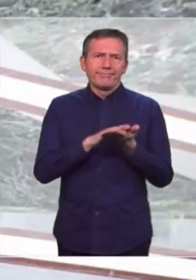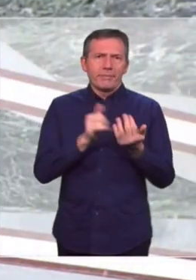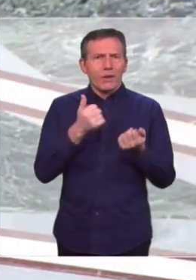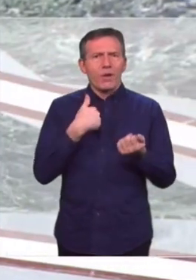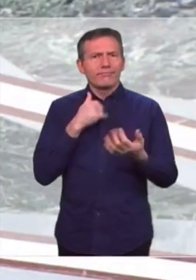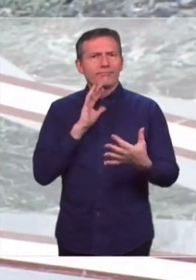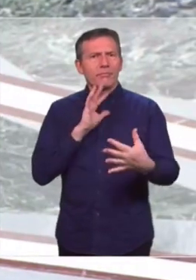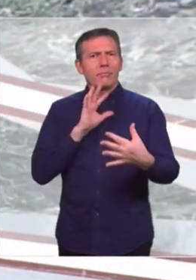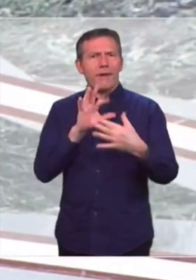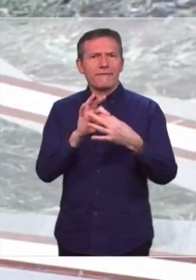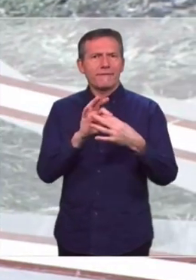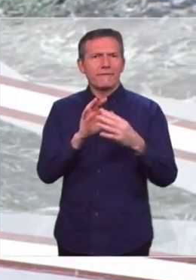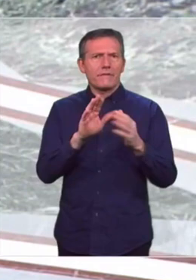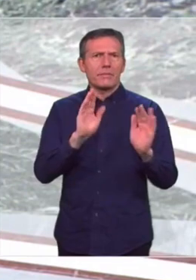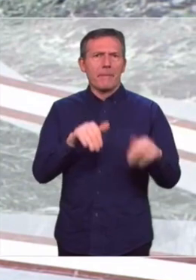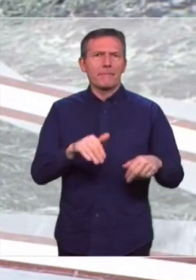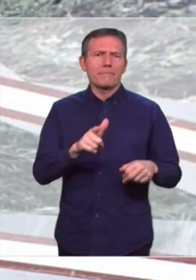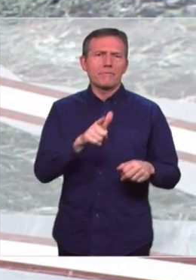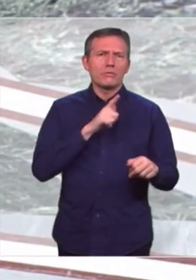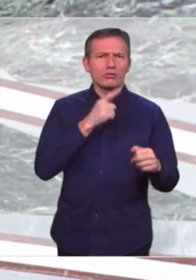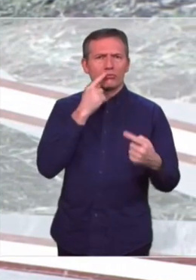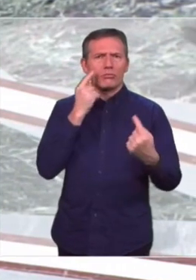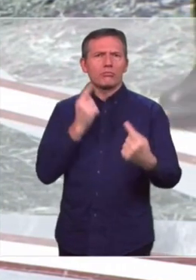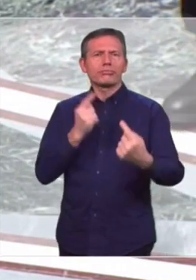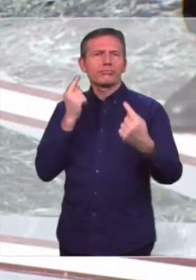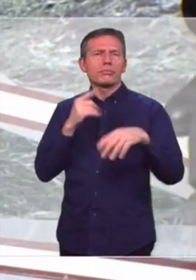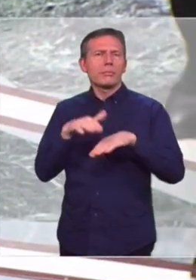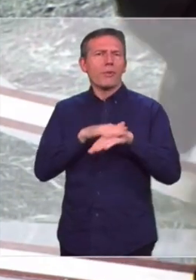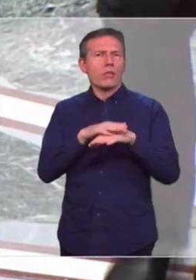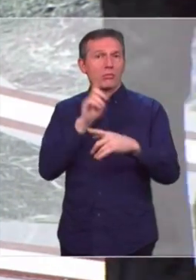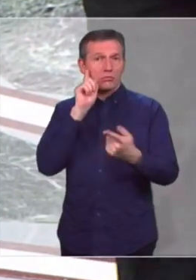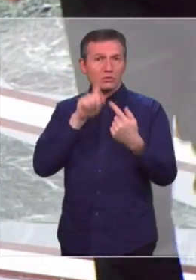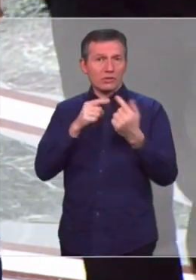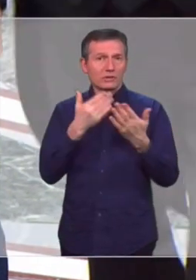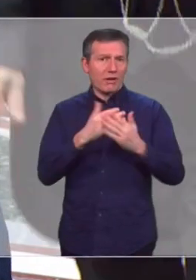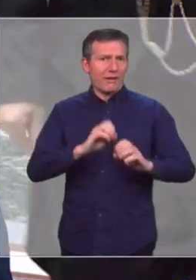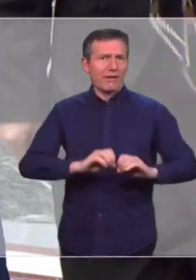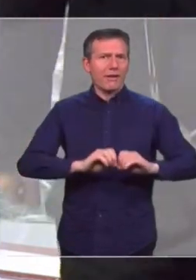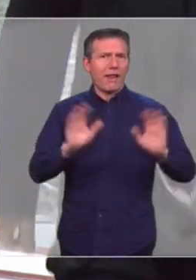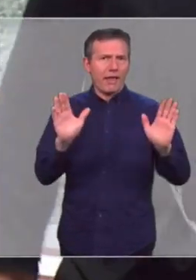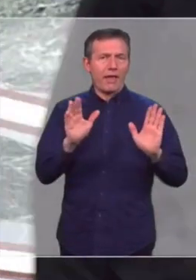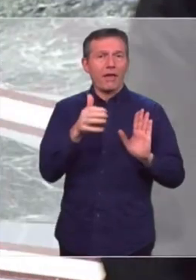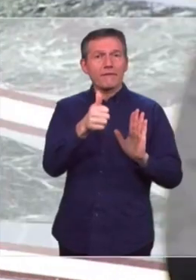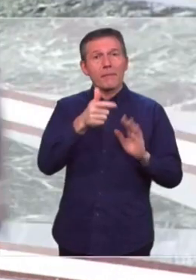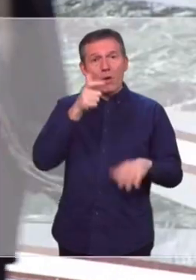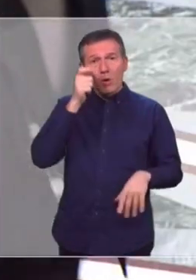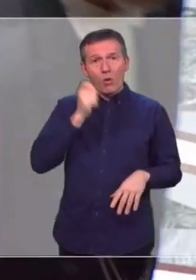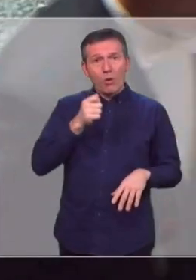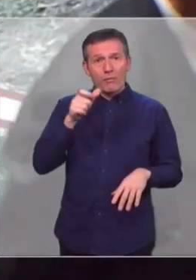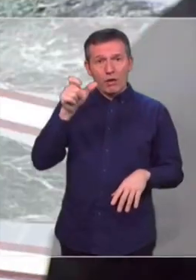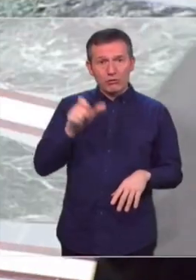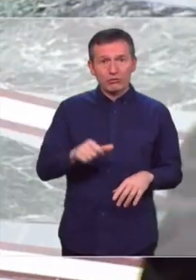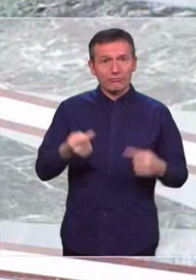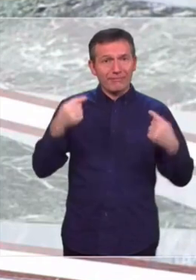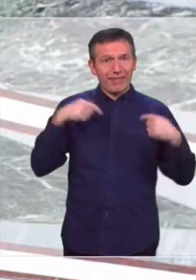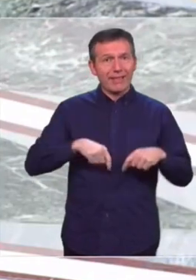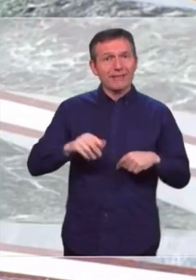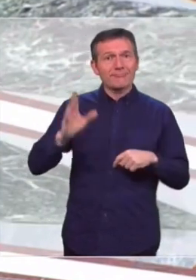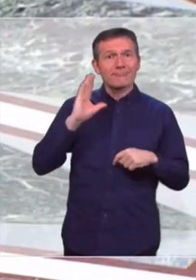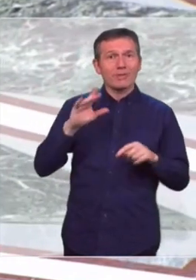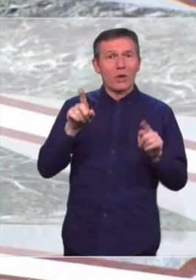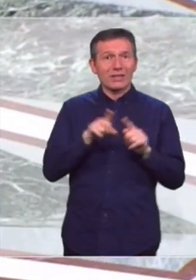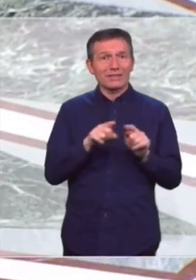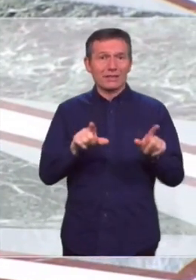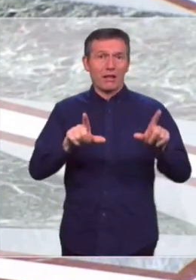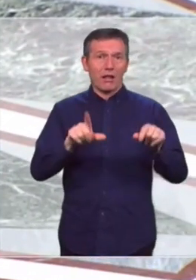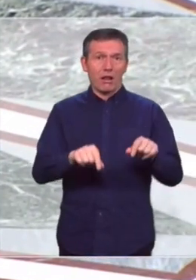avons des oppositions politiques claires sur ce sujet, à l'hommage que vous avez rendu au ministre Ambroise Croizat et puis à la